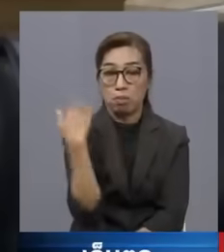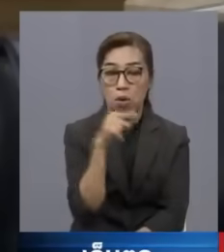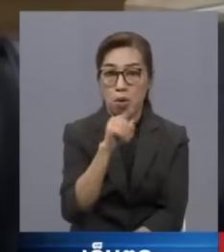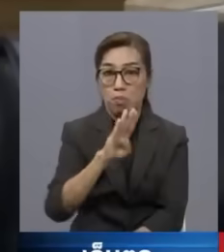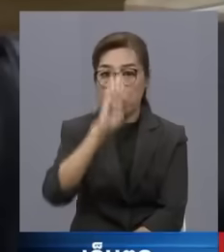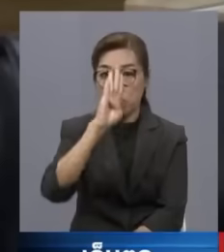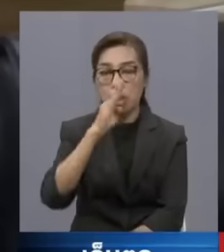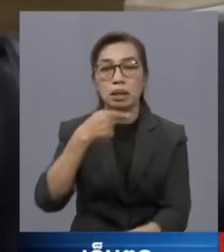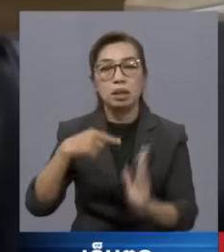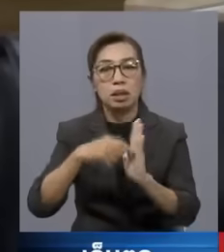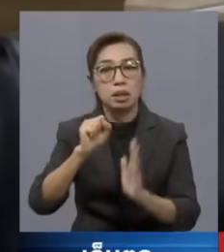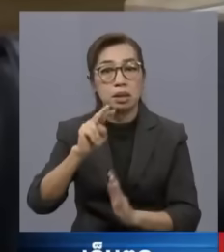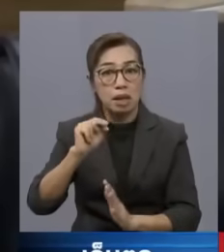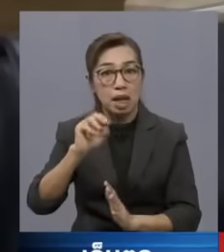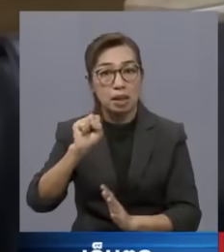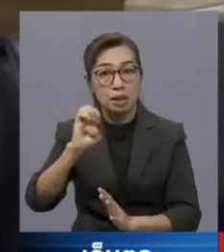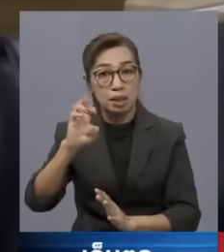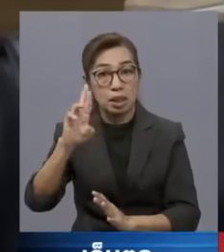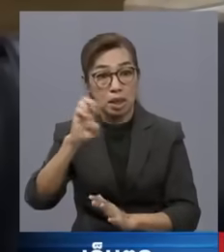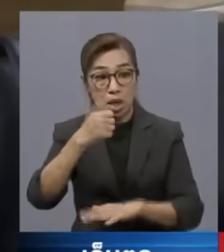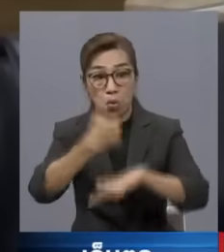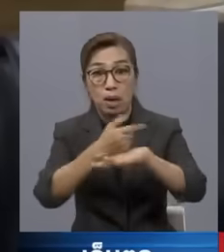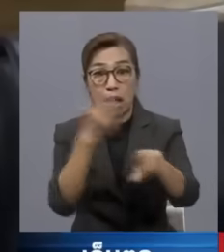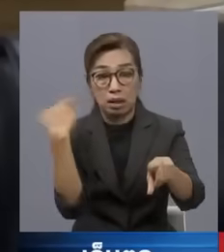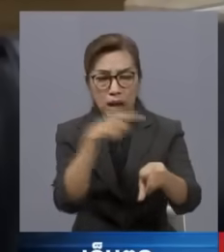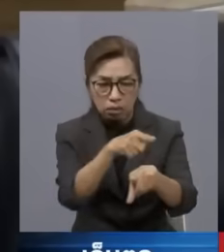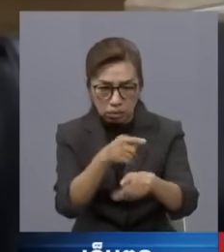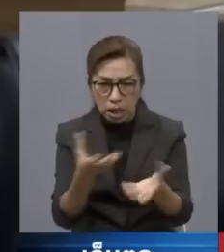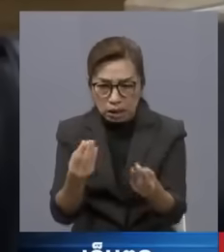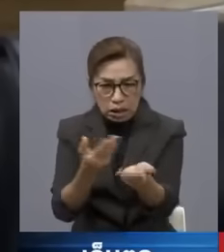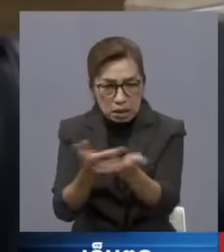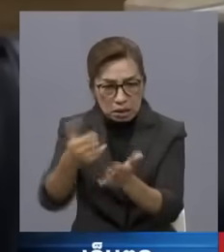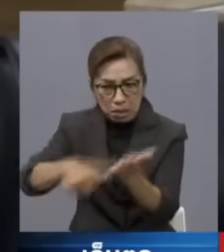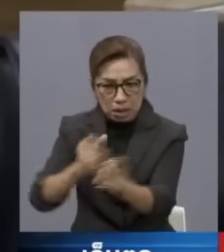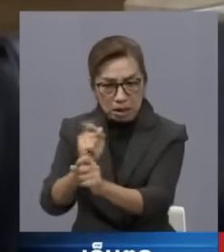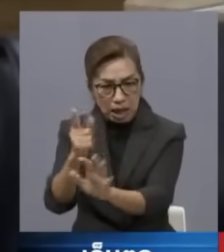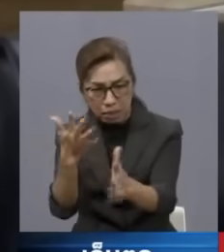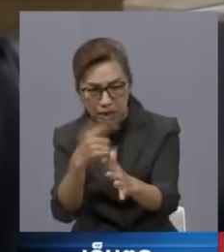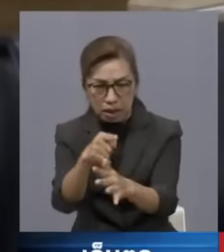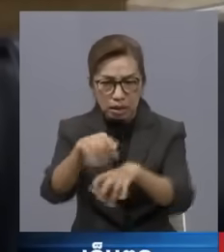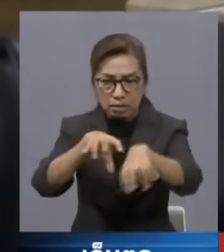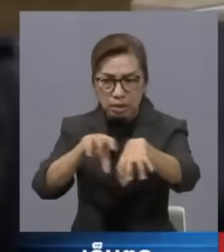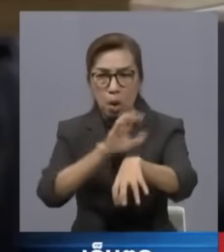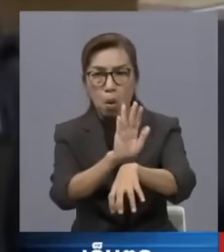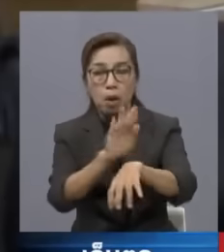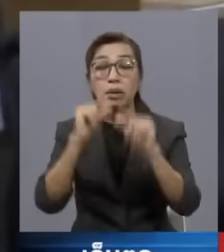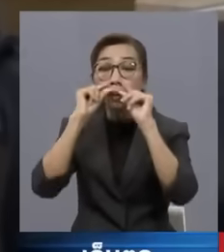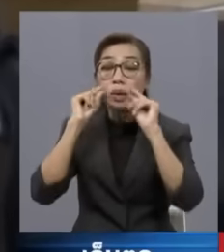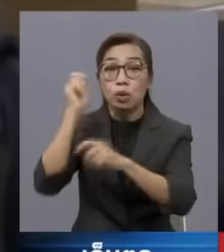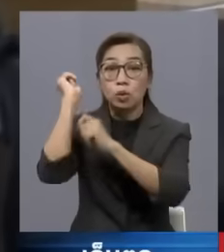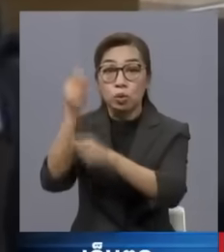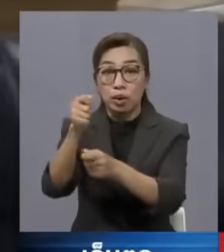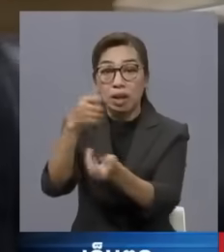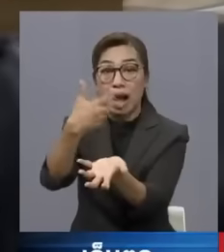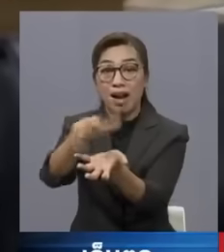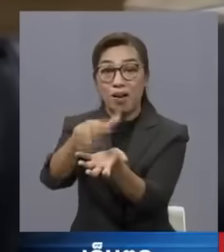ผู้บริหารแสนสิริทั้งกรณีการจัดซื้อที่ดินการหลบเลี่ยงภาษีภายใต้นิยามบริหารภาษีตามที่ชูวิทย์กมลวิศิษฎ์